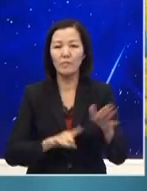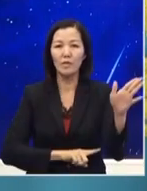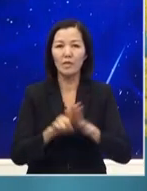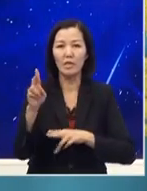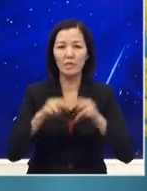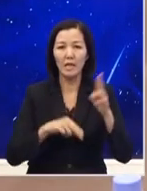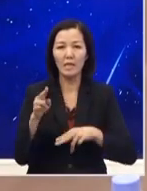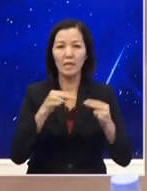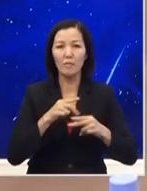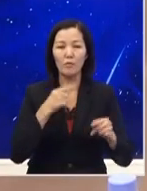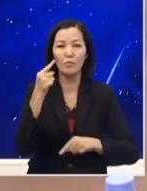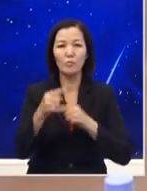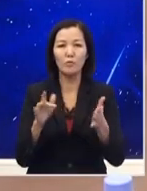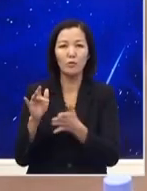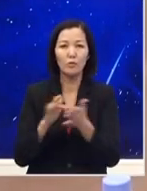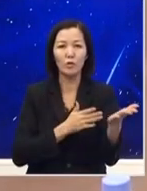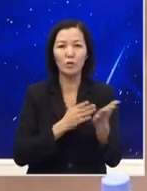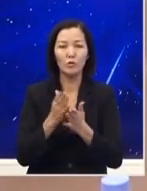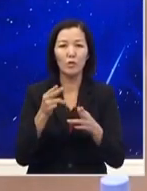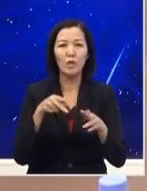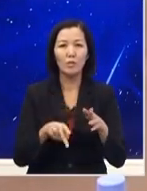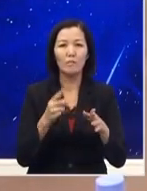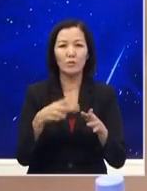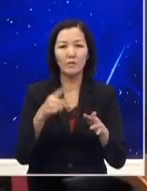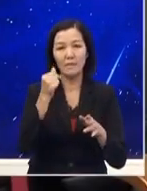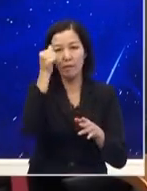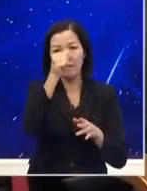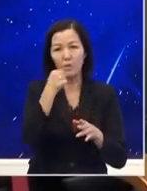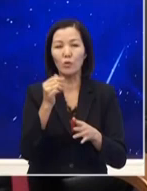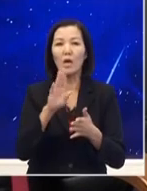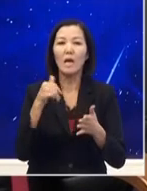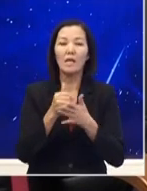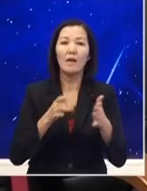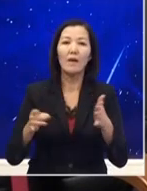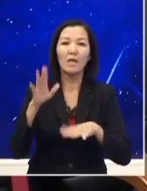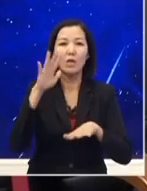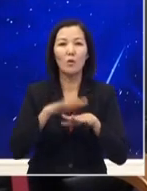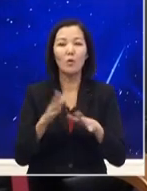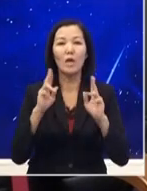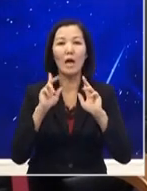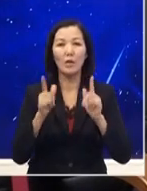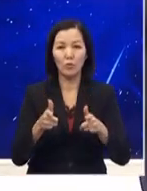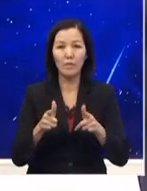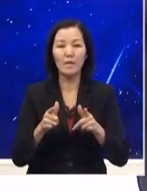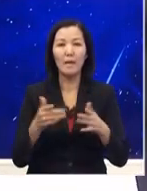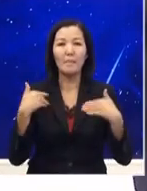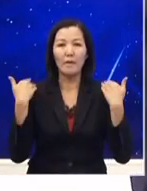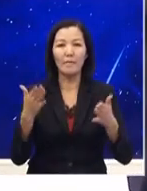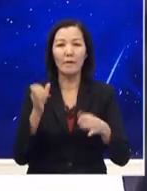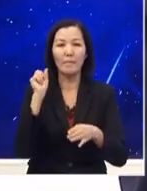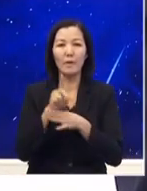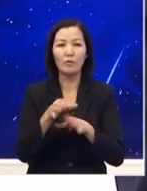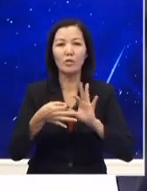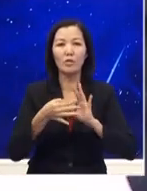строительные работы будущих туристических зон уже в 2021 году. Глава региона одобрил предложенные варианты и поручил